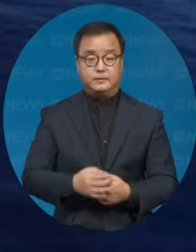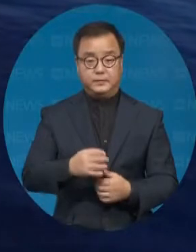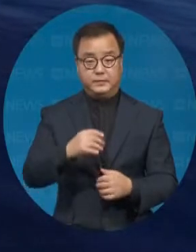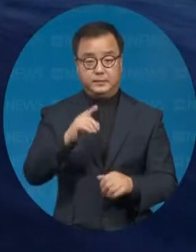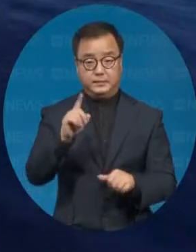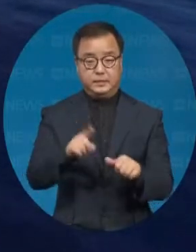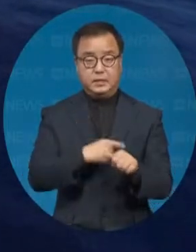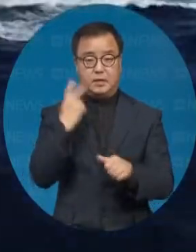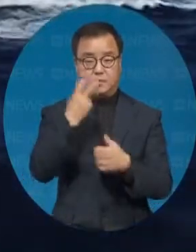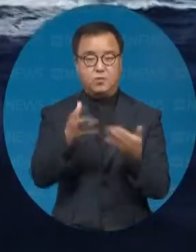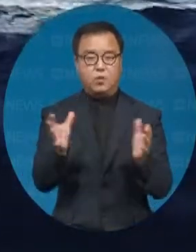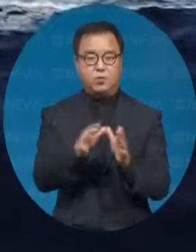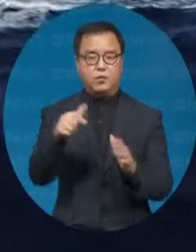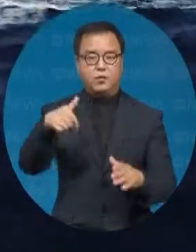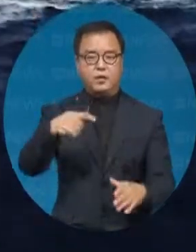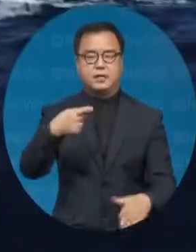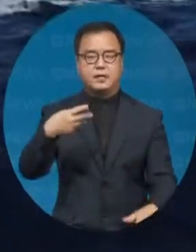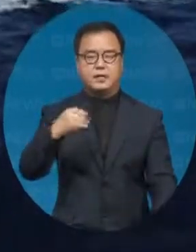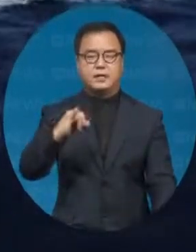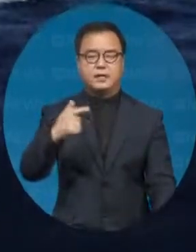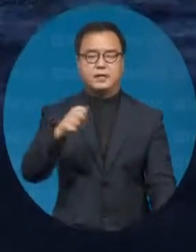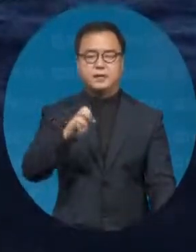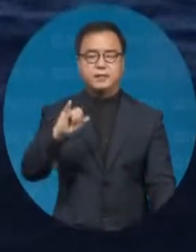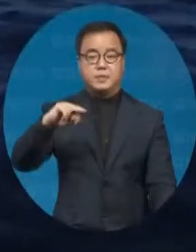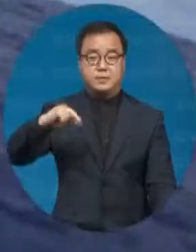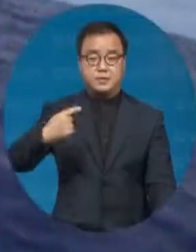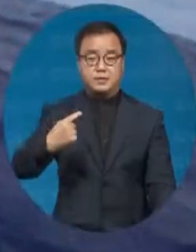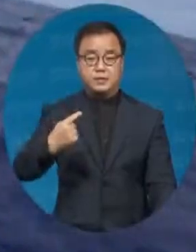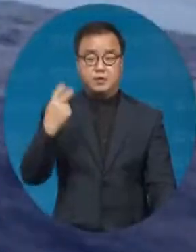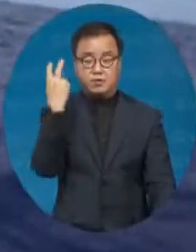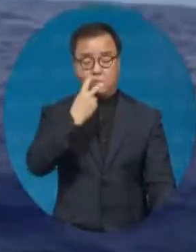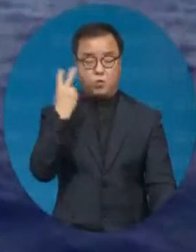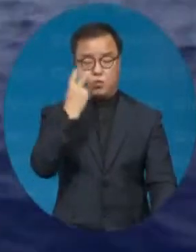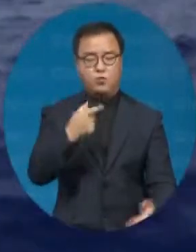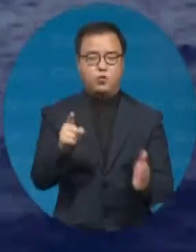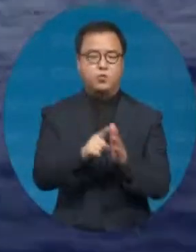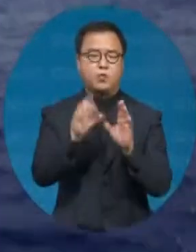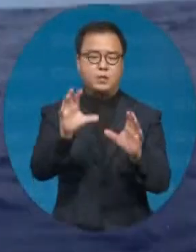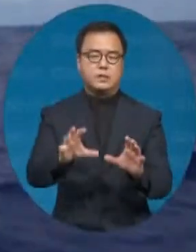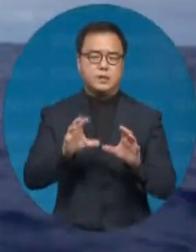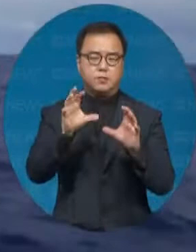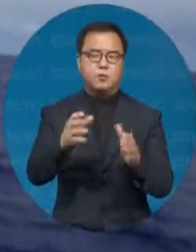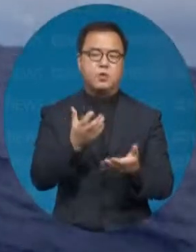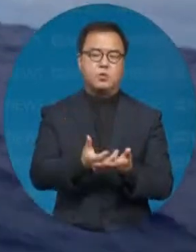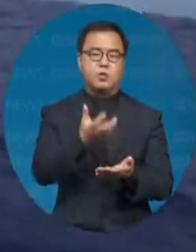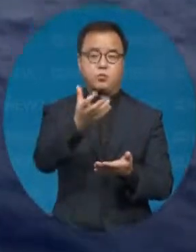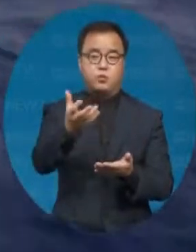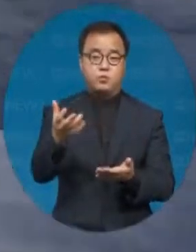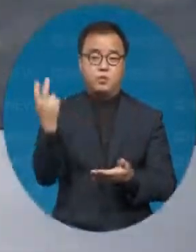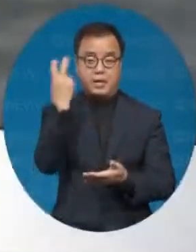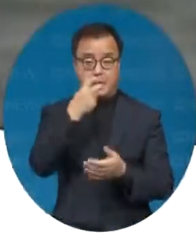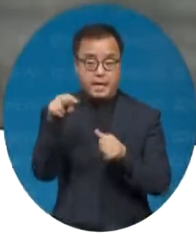환경보호단체 그린피스에는 환경보호를 위해 전 세계를 누비는 환경감시선이 있는데요.